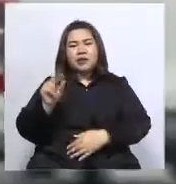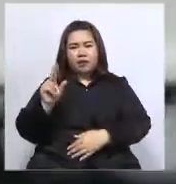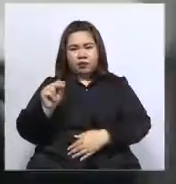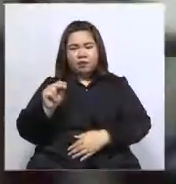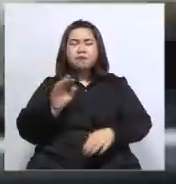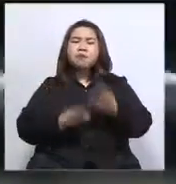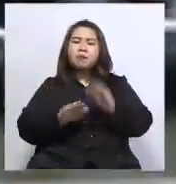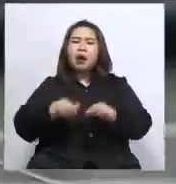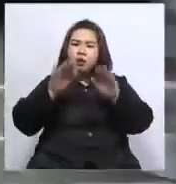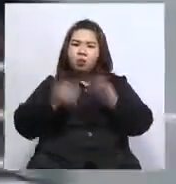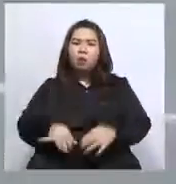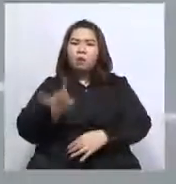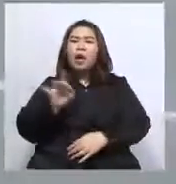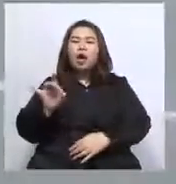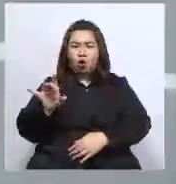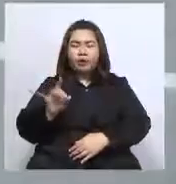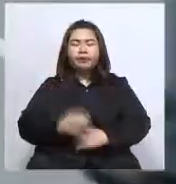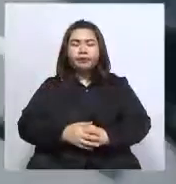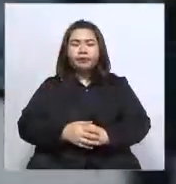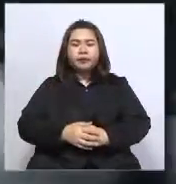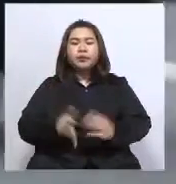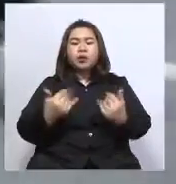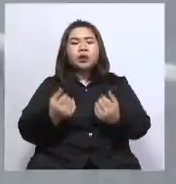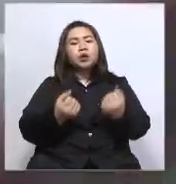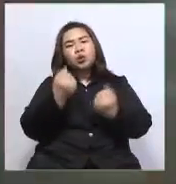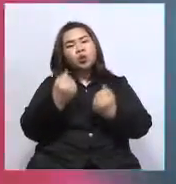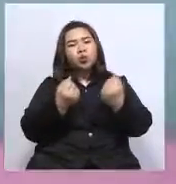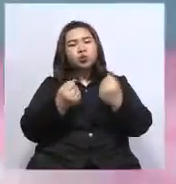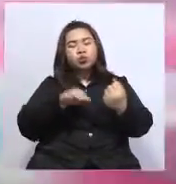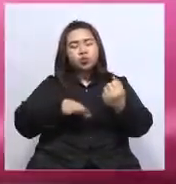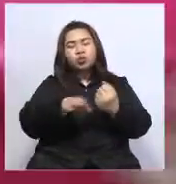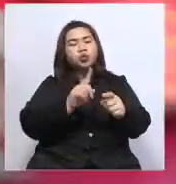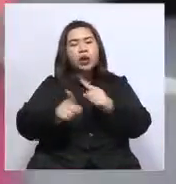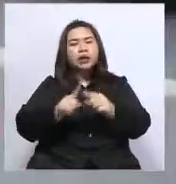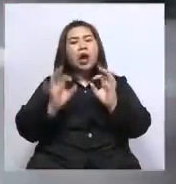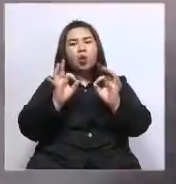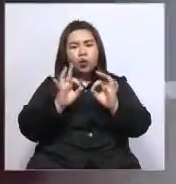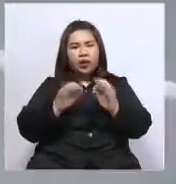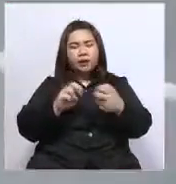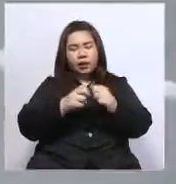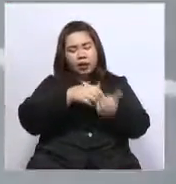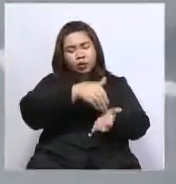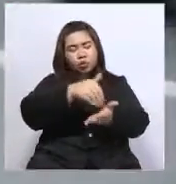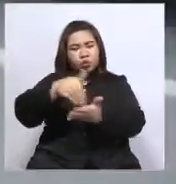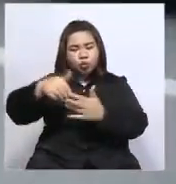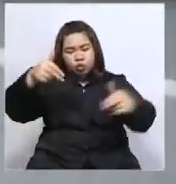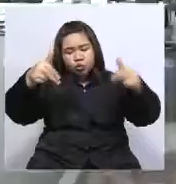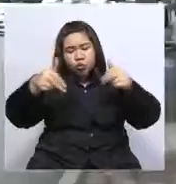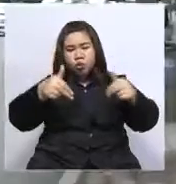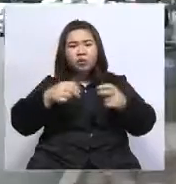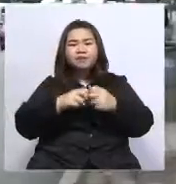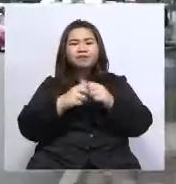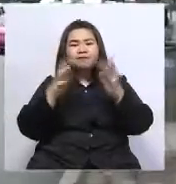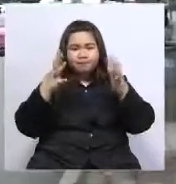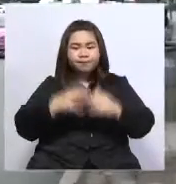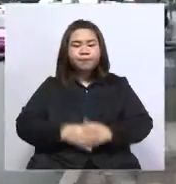หรือลดลงไปประมาณ800คันก็ทำให้การจราจรนั้นคล่องตัวมากขึ้นทั้ง15จุดที่มีการตั้งกล้องเลยนะค